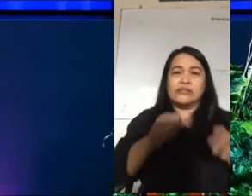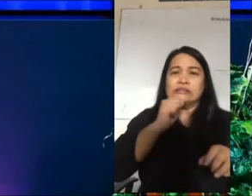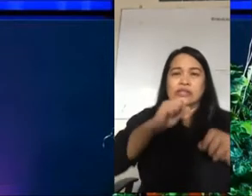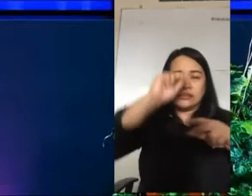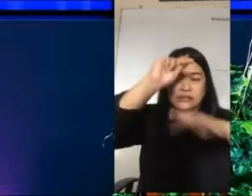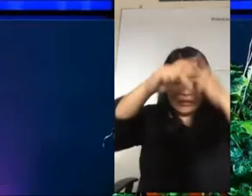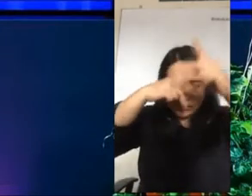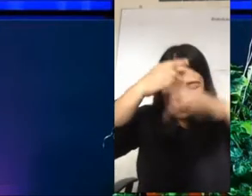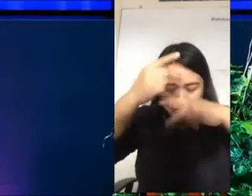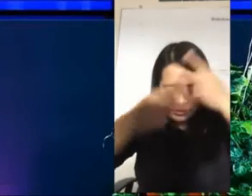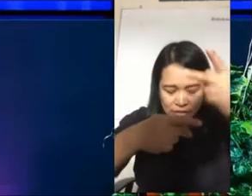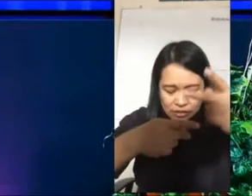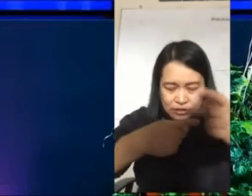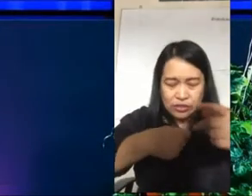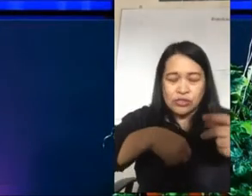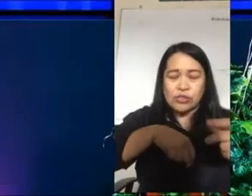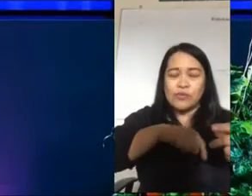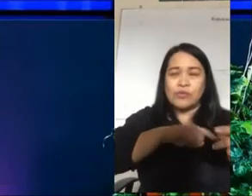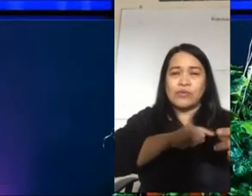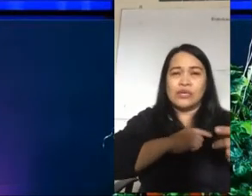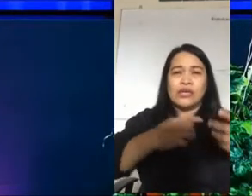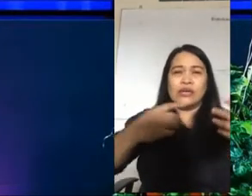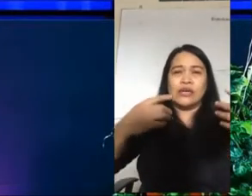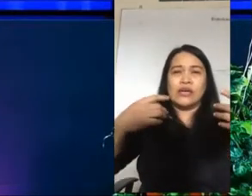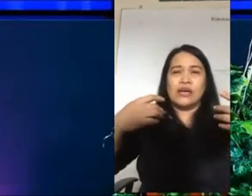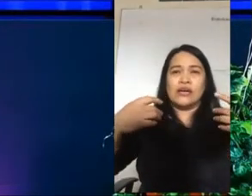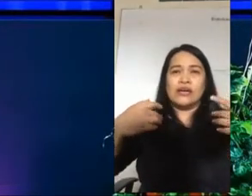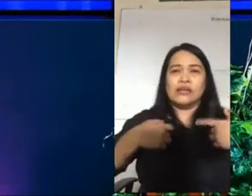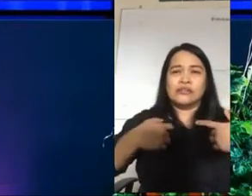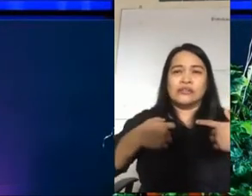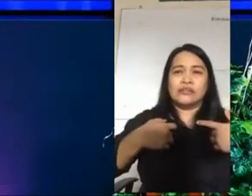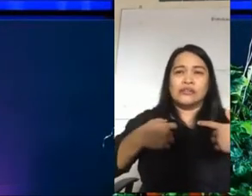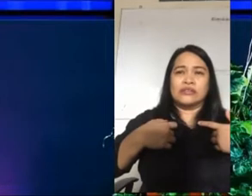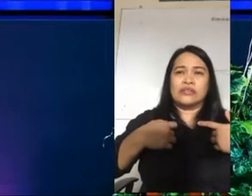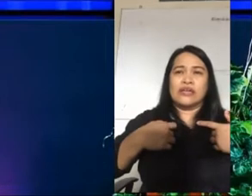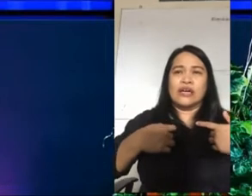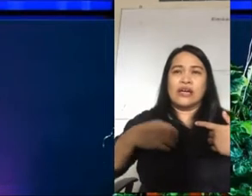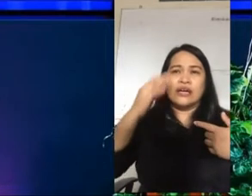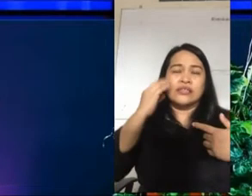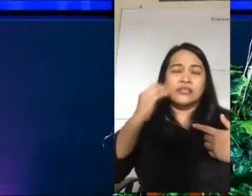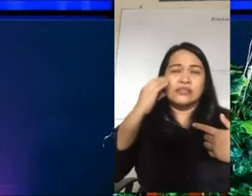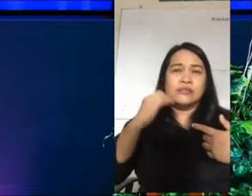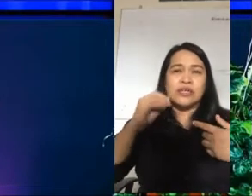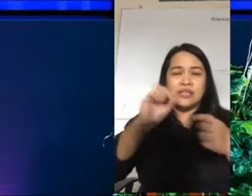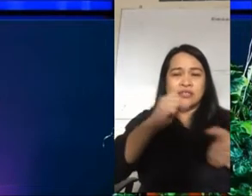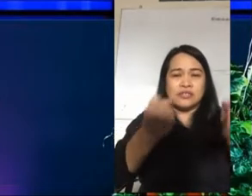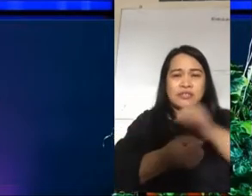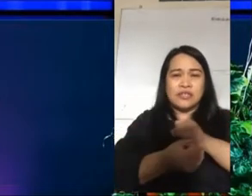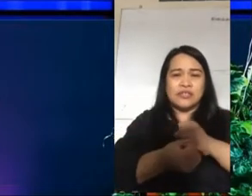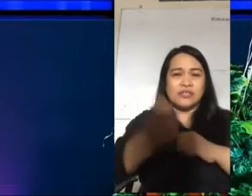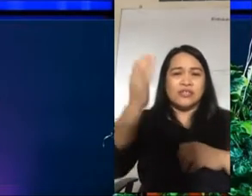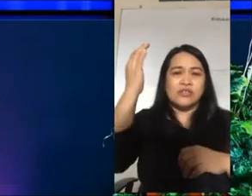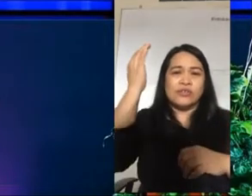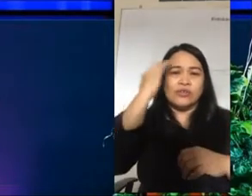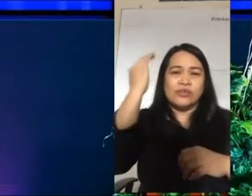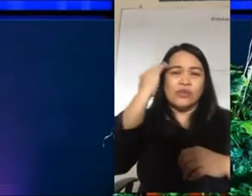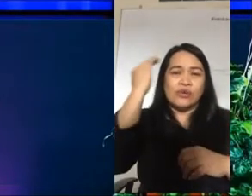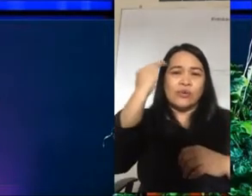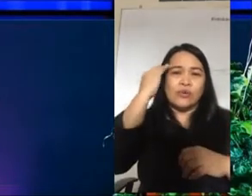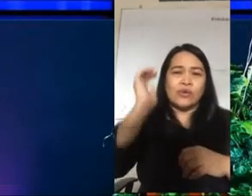face those changes with courage, knowing that our rock, our anchor, is